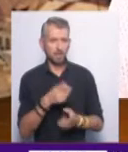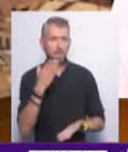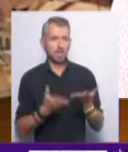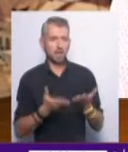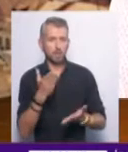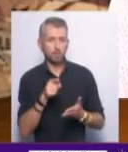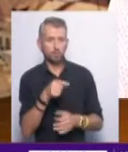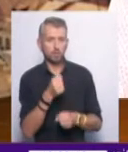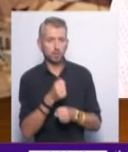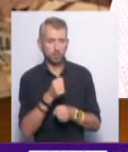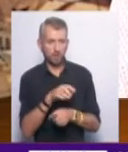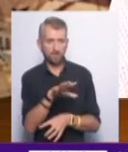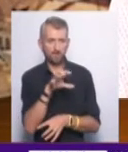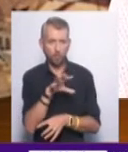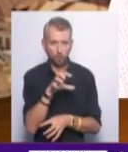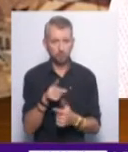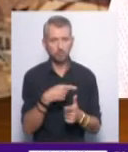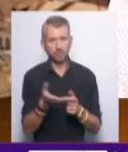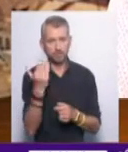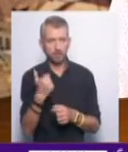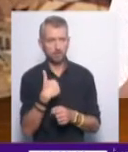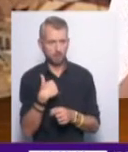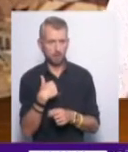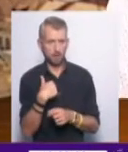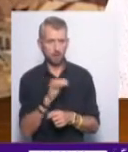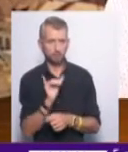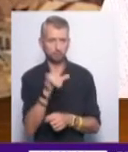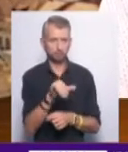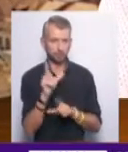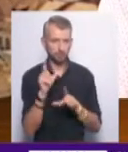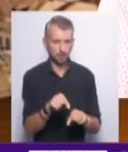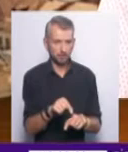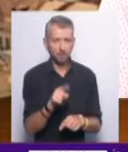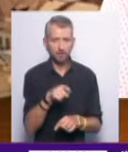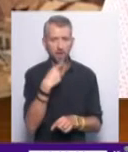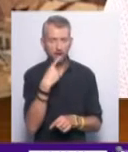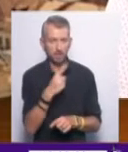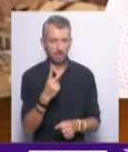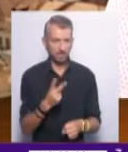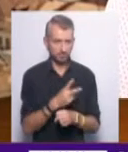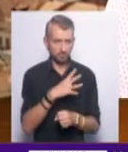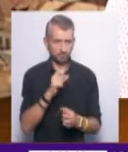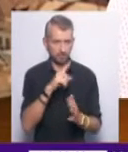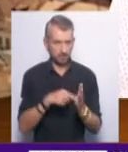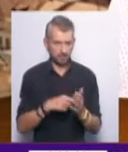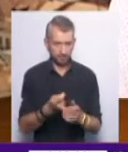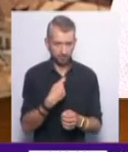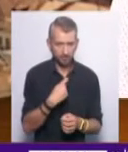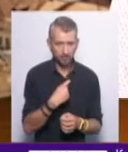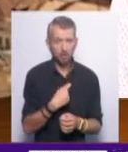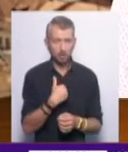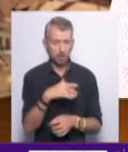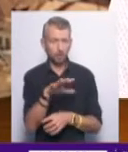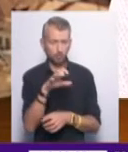ви зробили фото, чи давайте я під'їду, ви в прямому ефірі кажете, що ви двічі задавали мені питання,